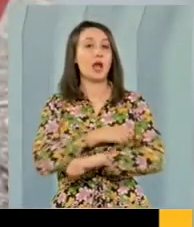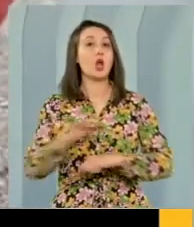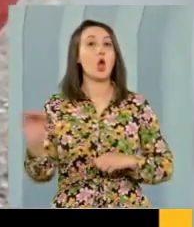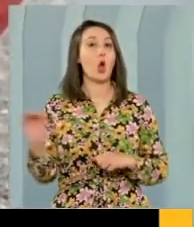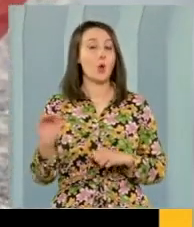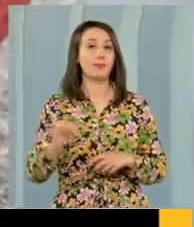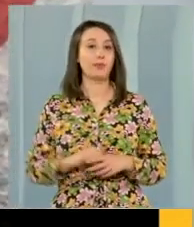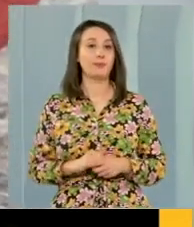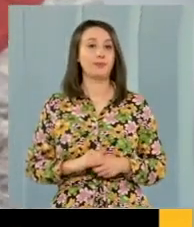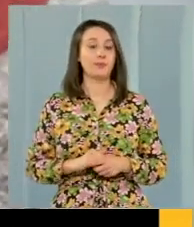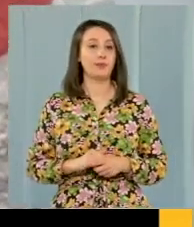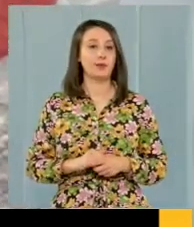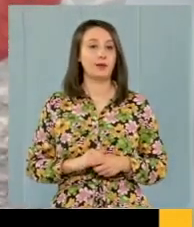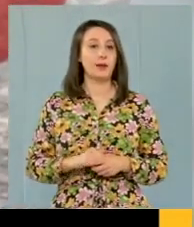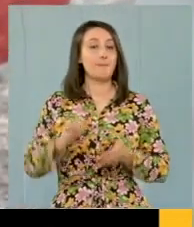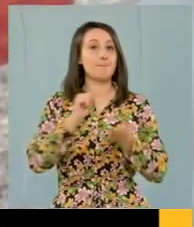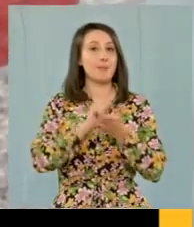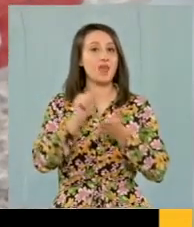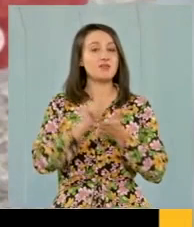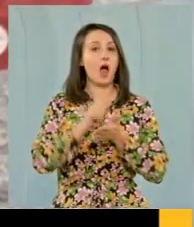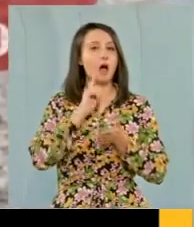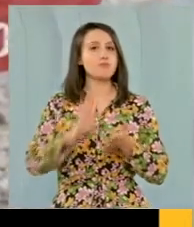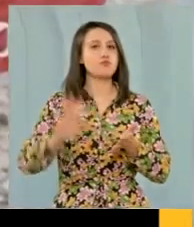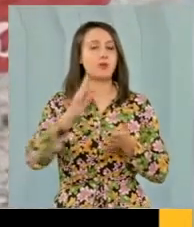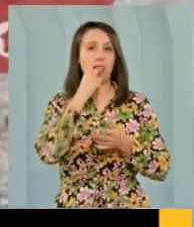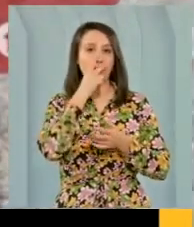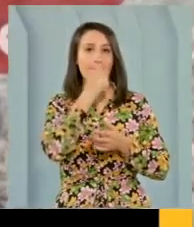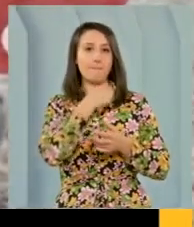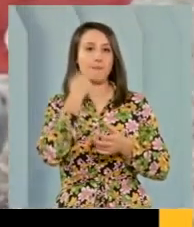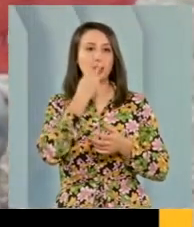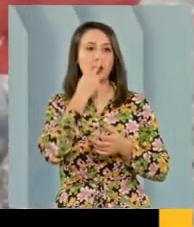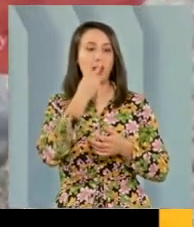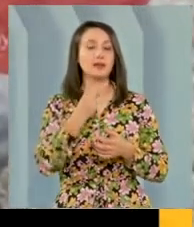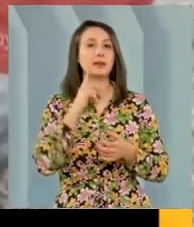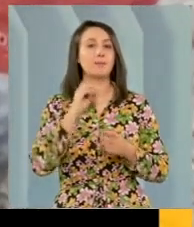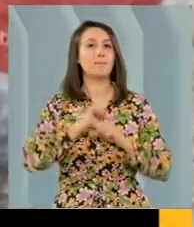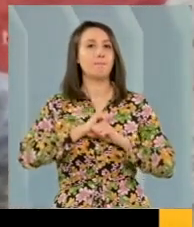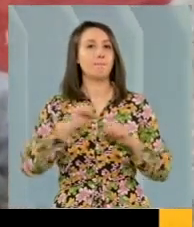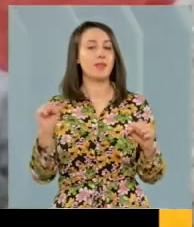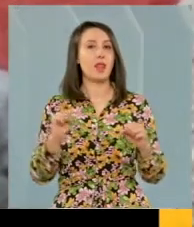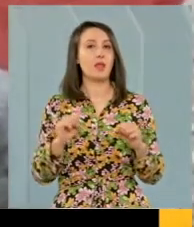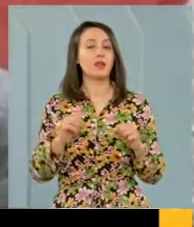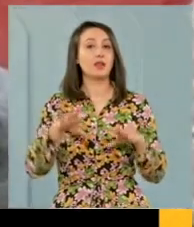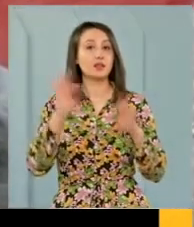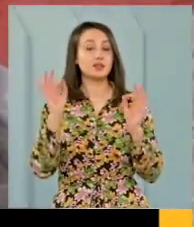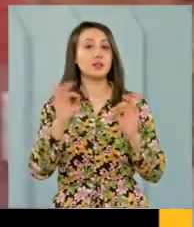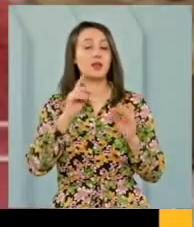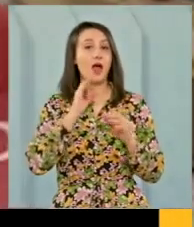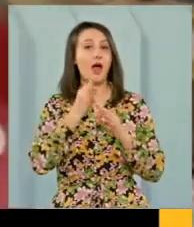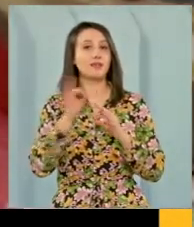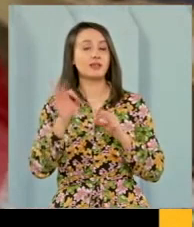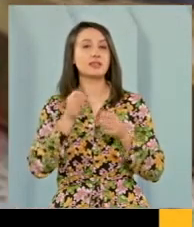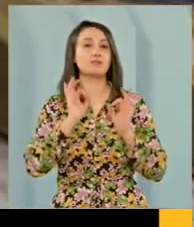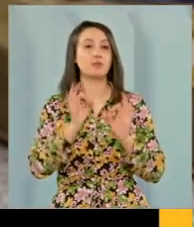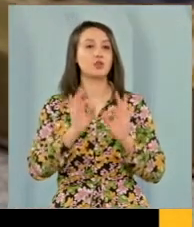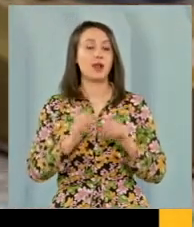copii din Bender. Mai mult decât atât, presa de la Tiraspol a publicat o imagine care ar înfățișa minele și explozibilul depistate la antenele